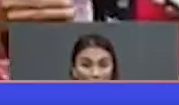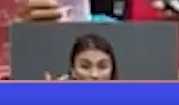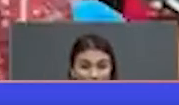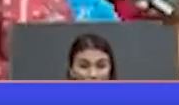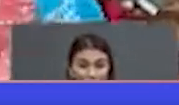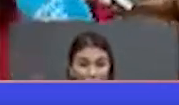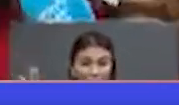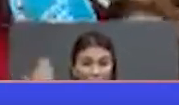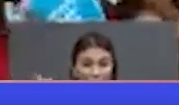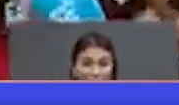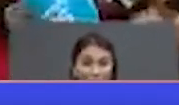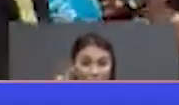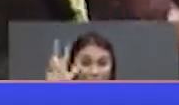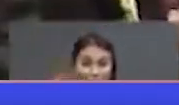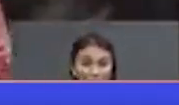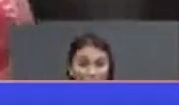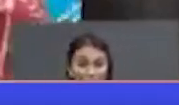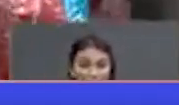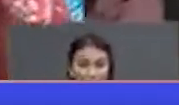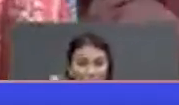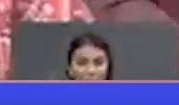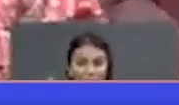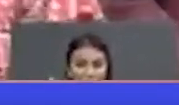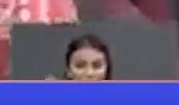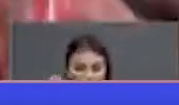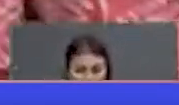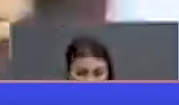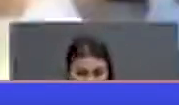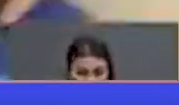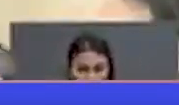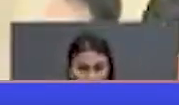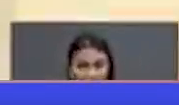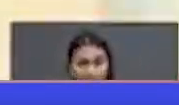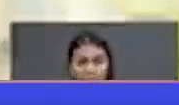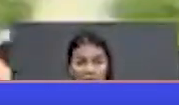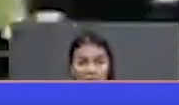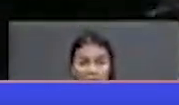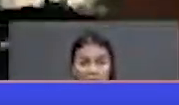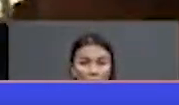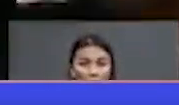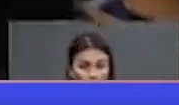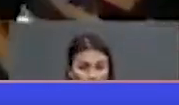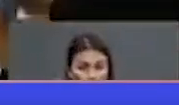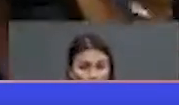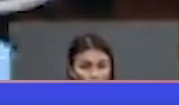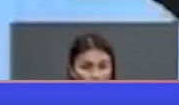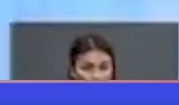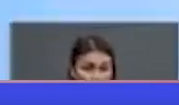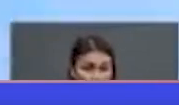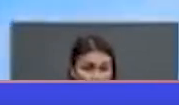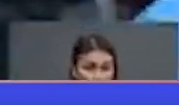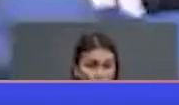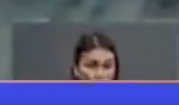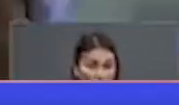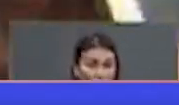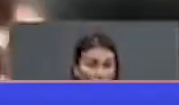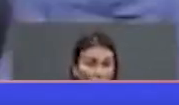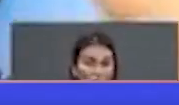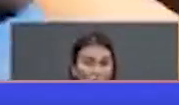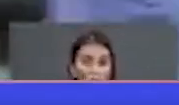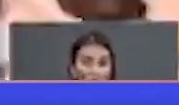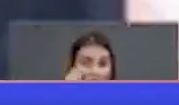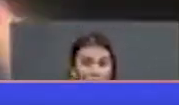ยังอนุมัติตามที่กระทรวงการคลังเสนอนะคะเรื่องมาตรการพรรคชำระหนี้ให้กับลูกหนี้รายย่อยตามนโยบาย